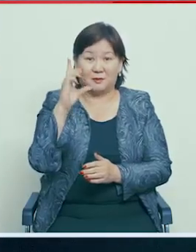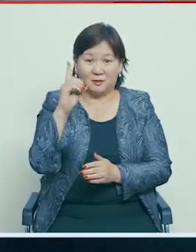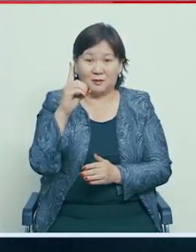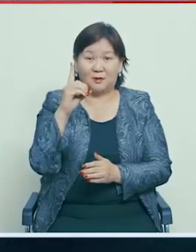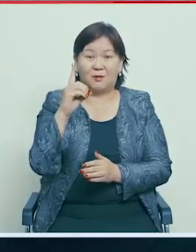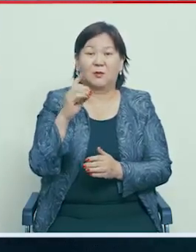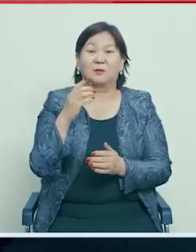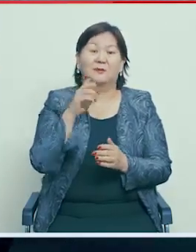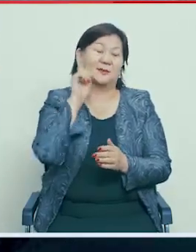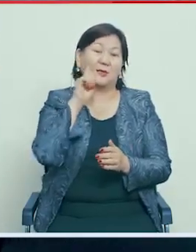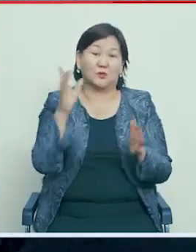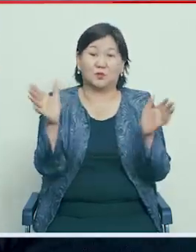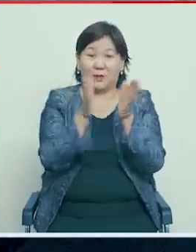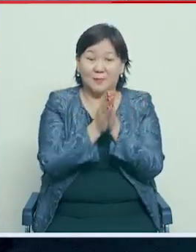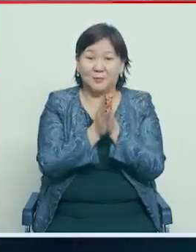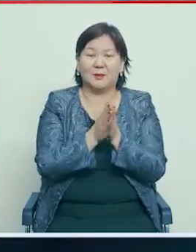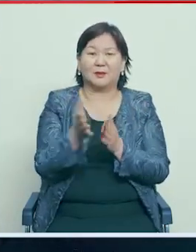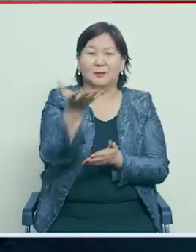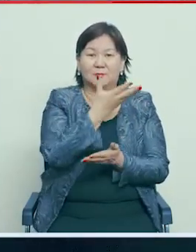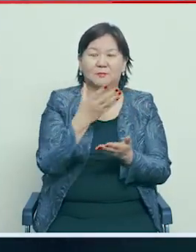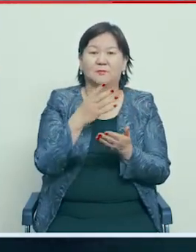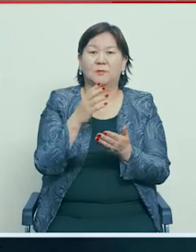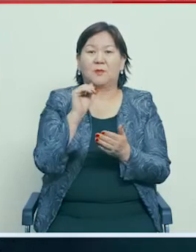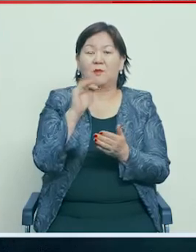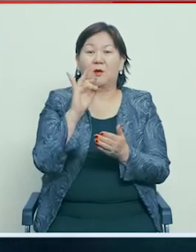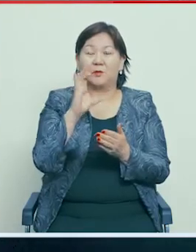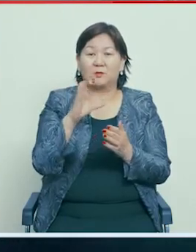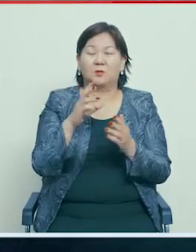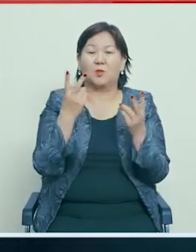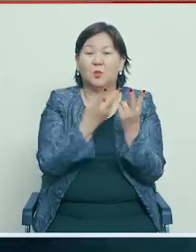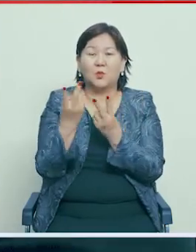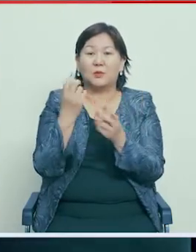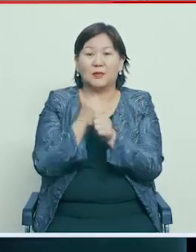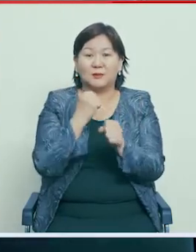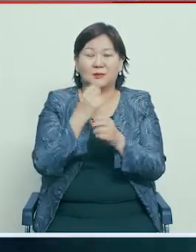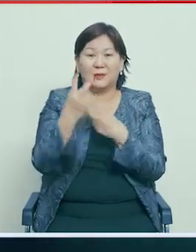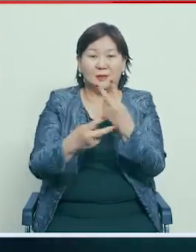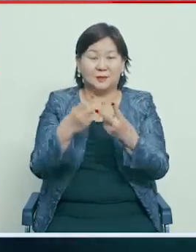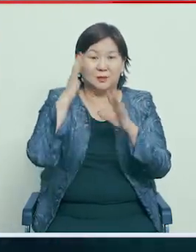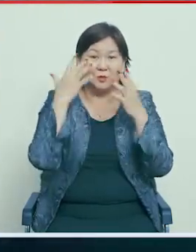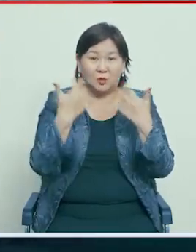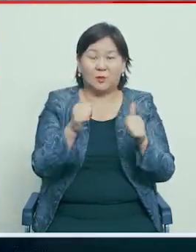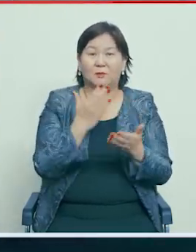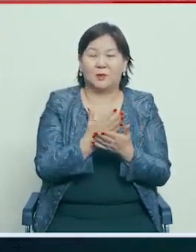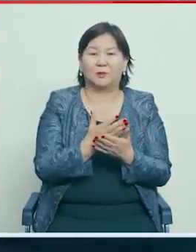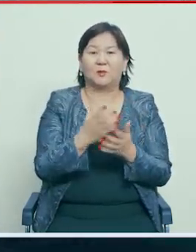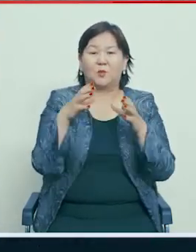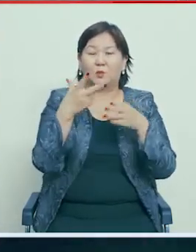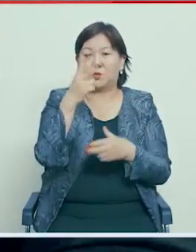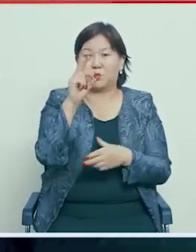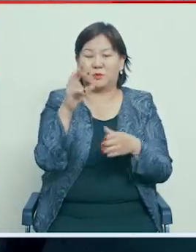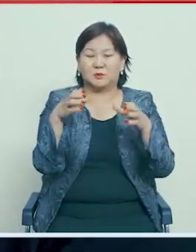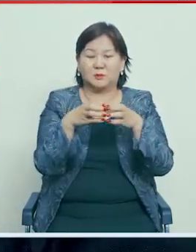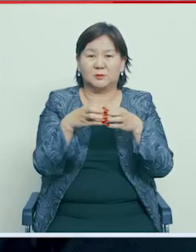токс гээд залуучуудтай хамтраад сая бид нар лид токс гээд үйл ажиллагаа зохион байгууллаа. Тэгээ энэ